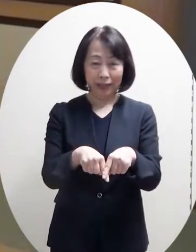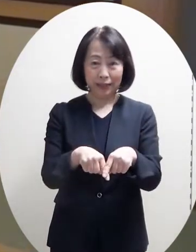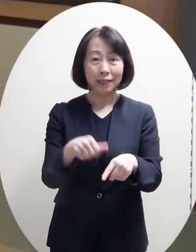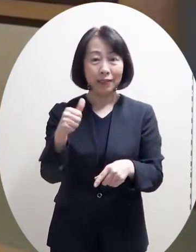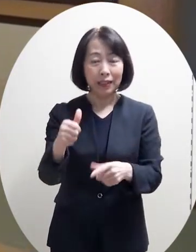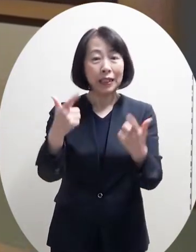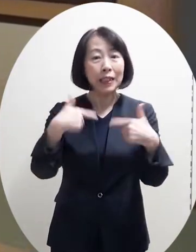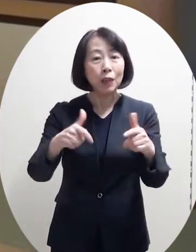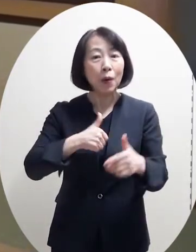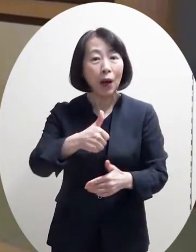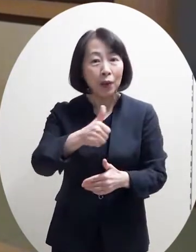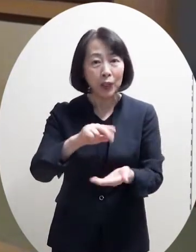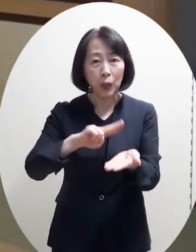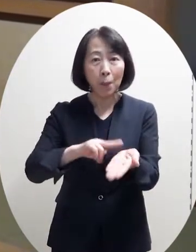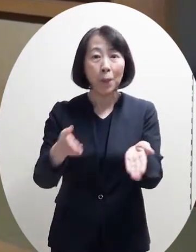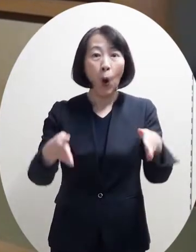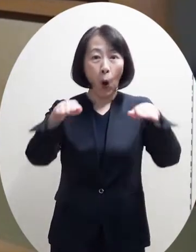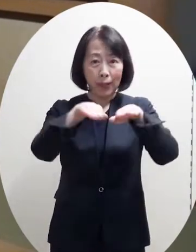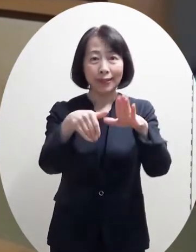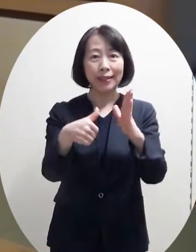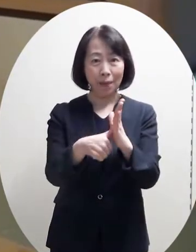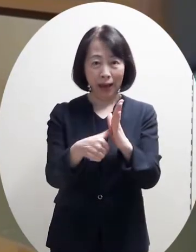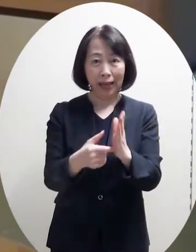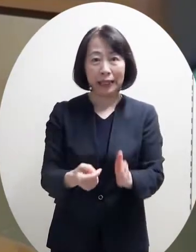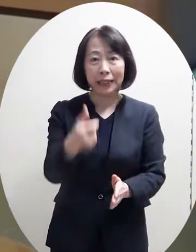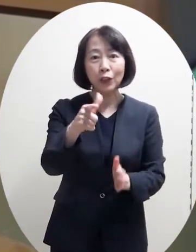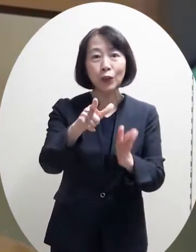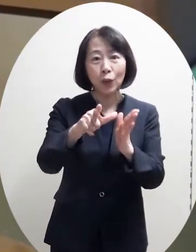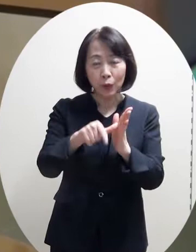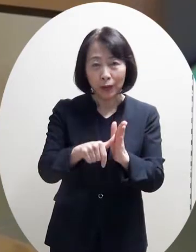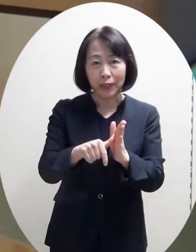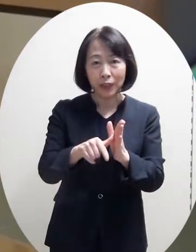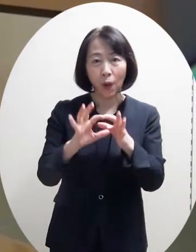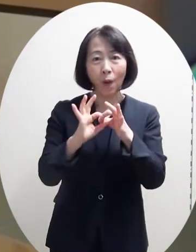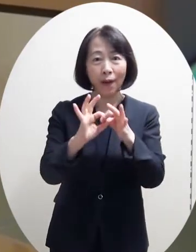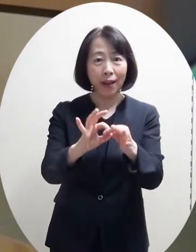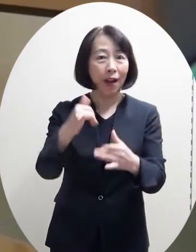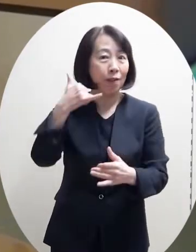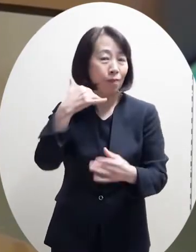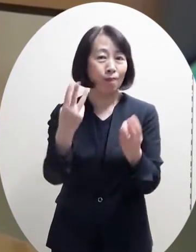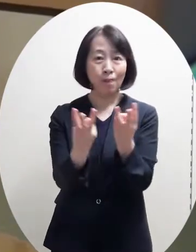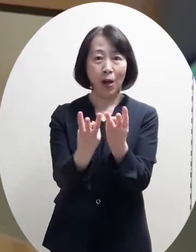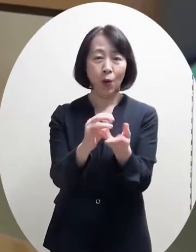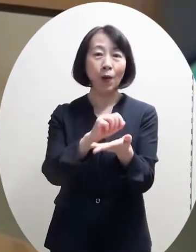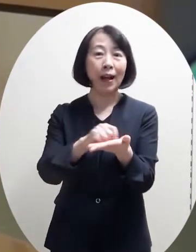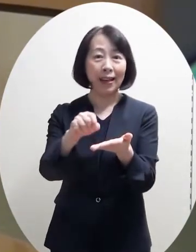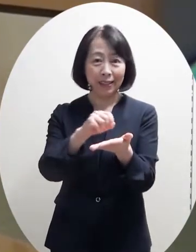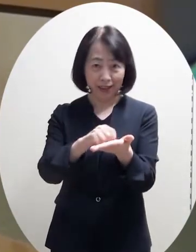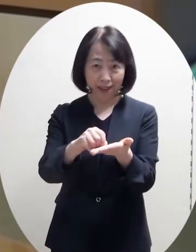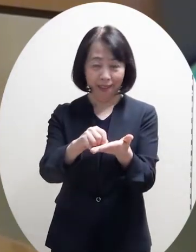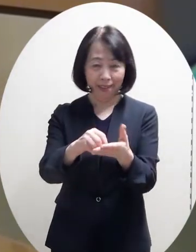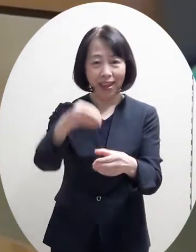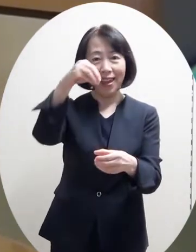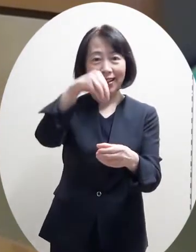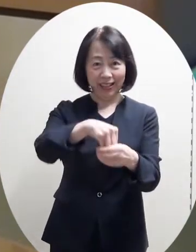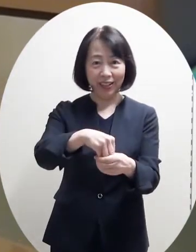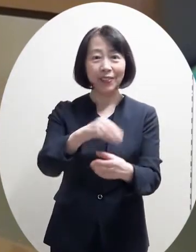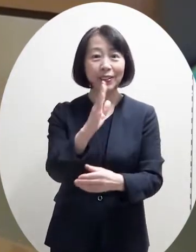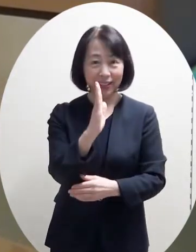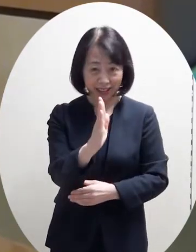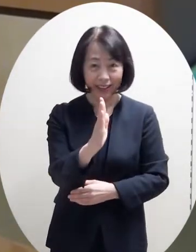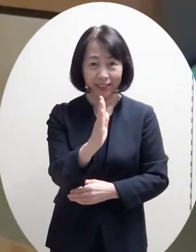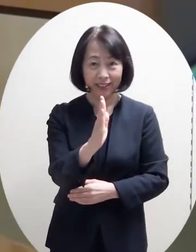いつも通っている病院や緊急時の連絡先を書いて、またここに入れておいてくださ